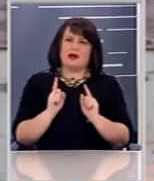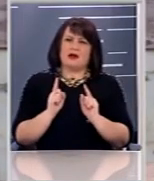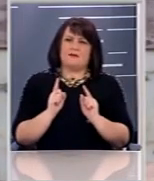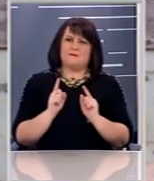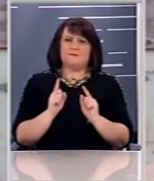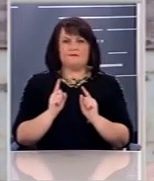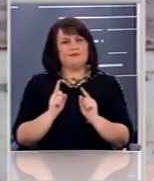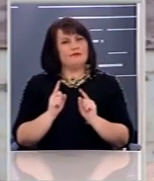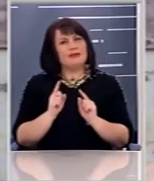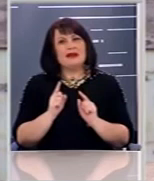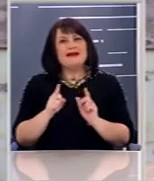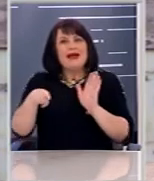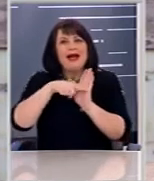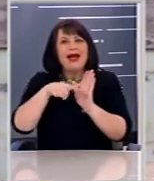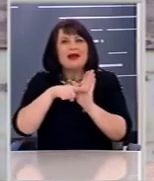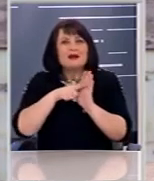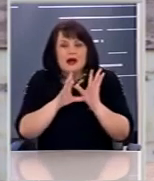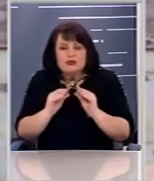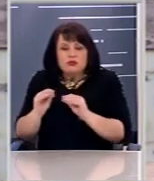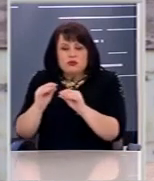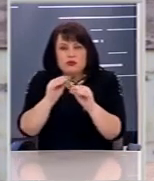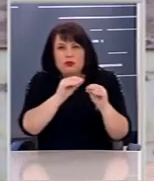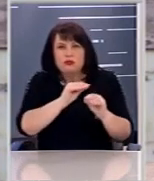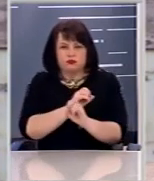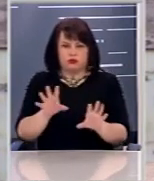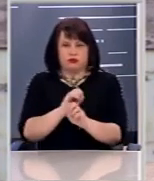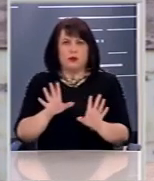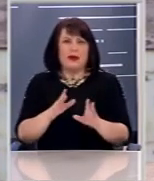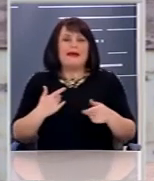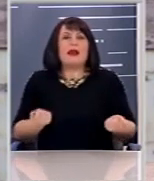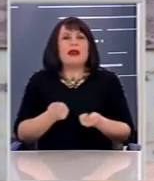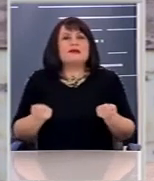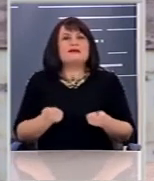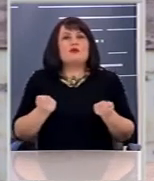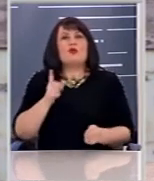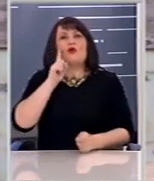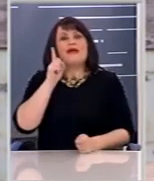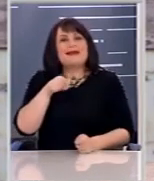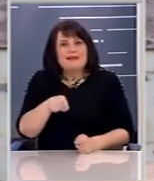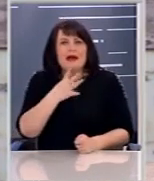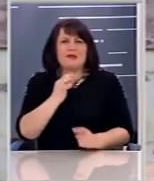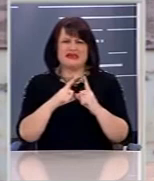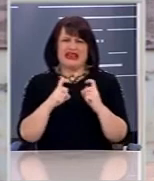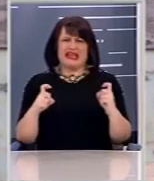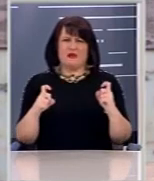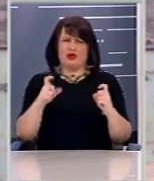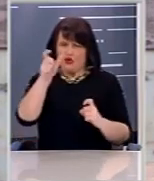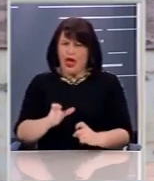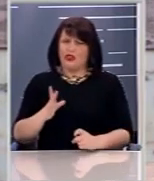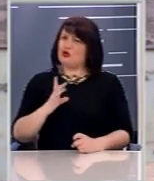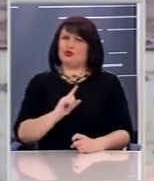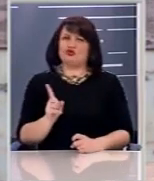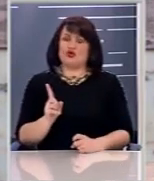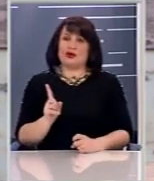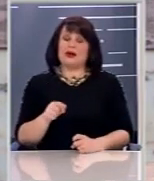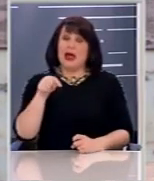τη διάδοση αρνητικών φημών, με τη χρησιμοποίηση της γυναίκας ως αντικείμενο. Αυτή